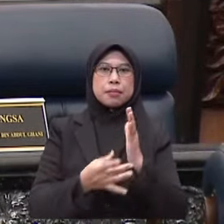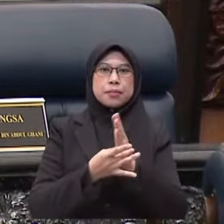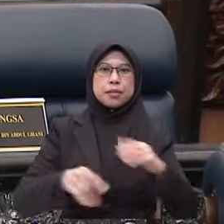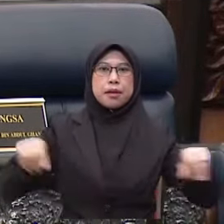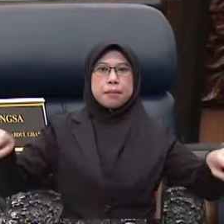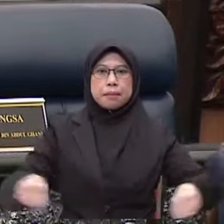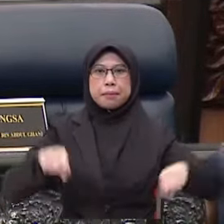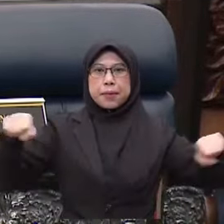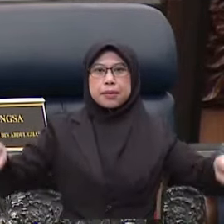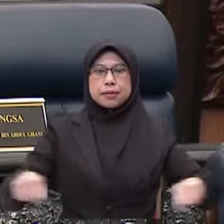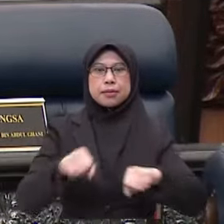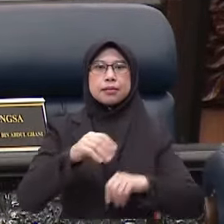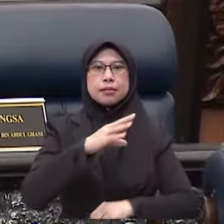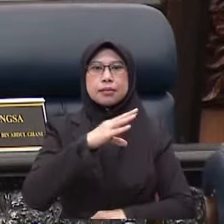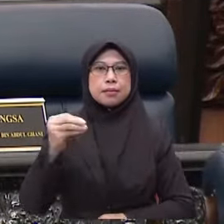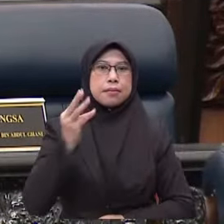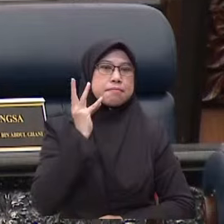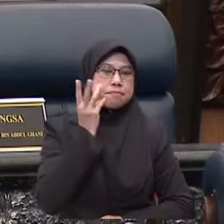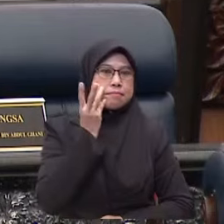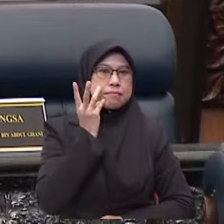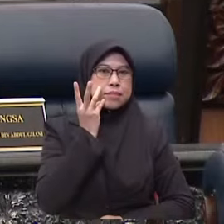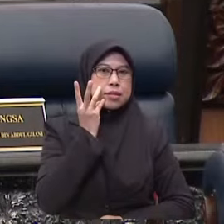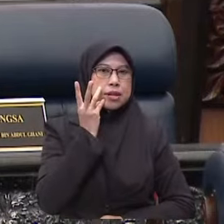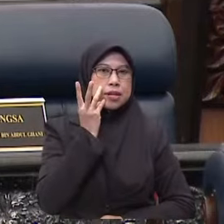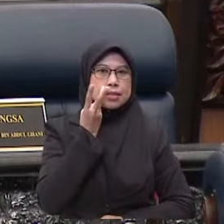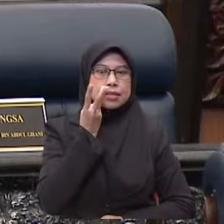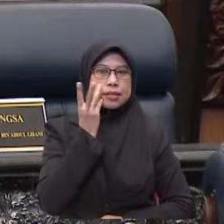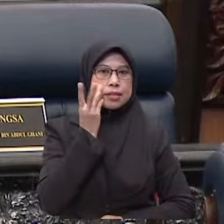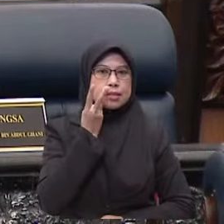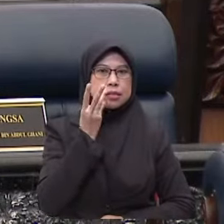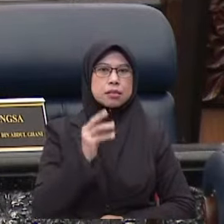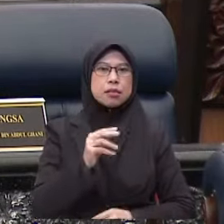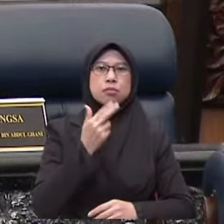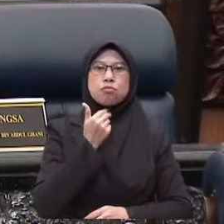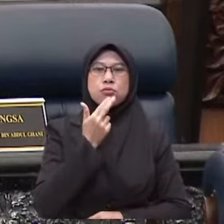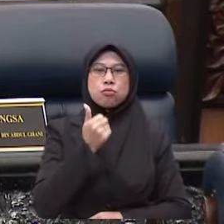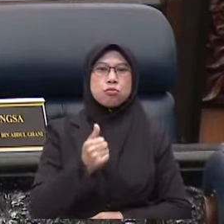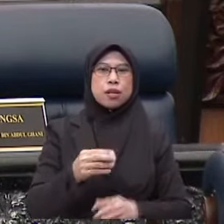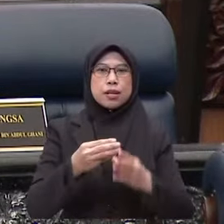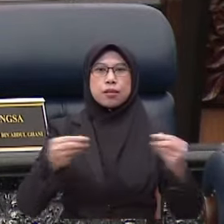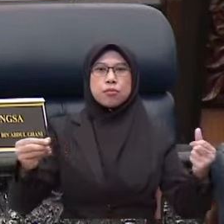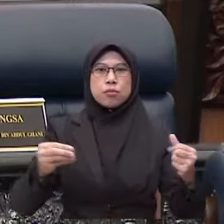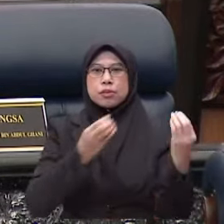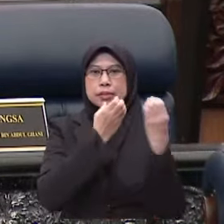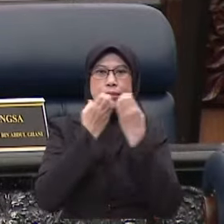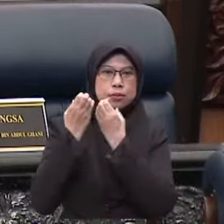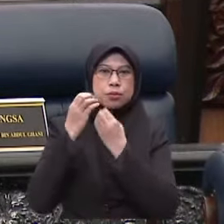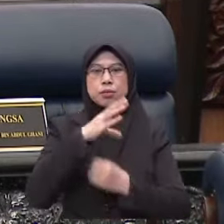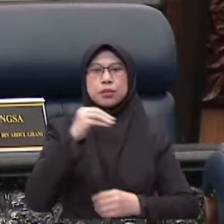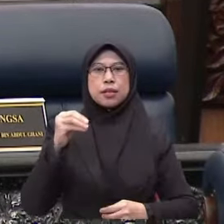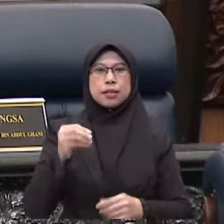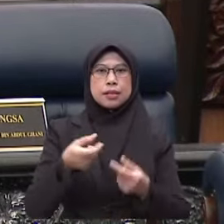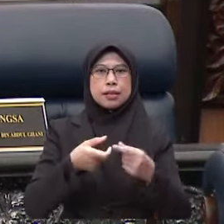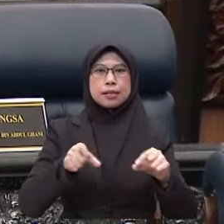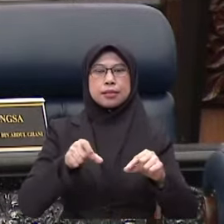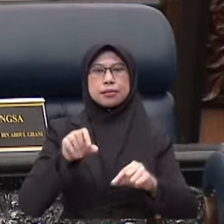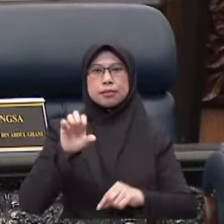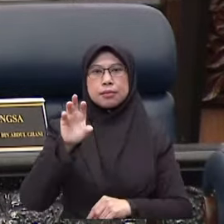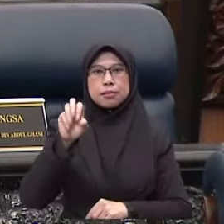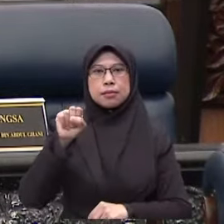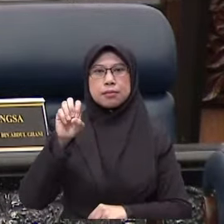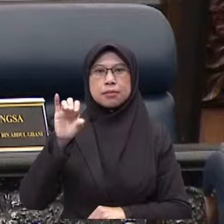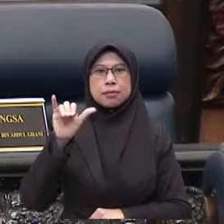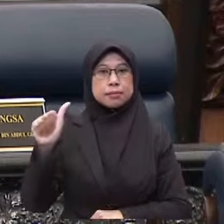dan komuniti beras seperti beras gula tepung jagung dan kacak Soy ini